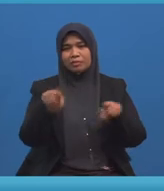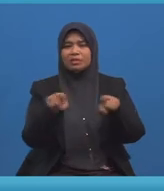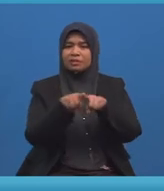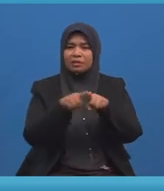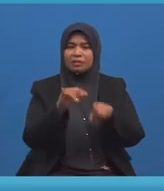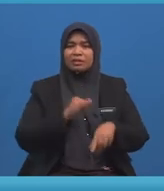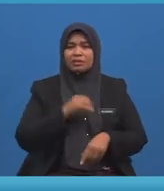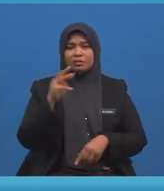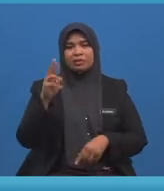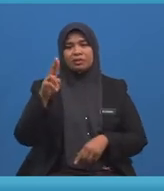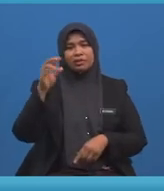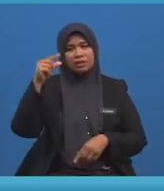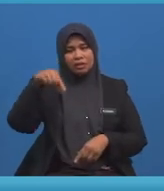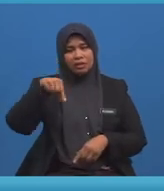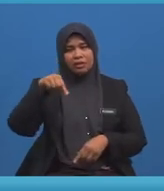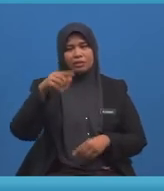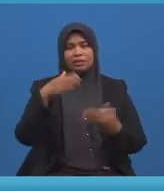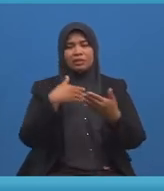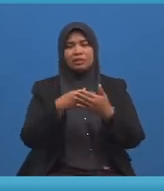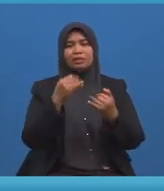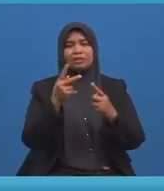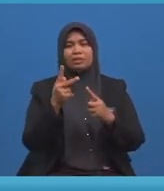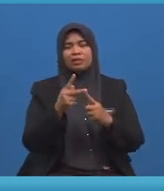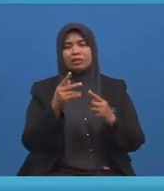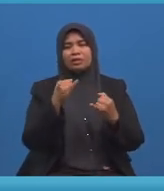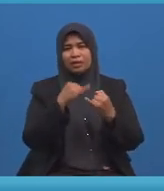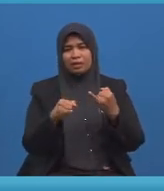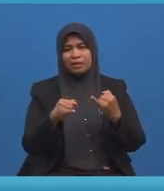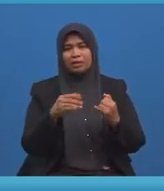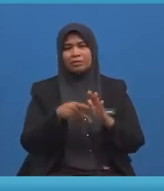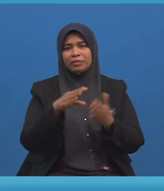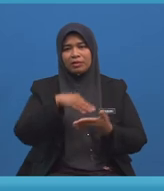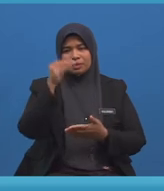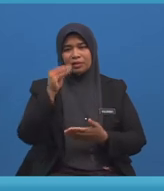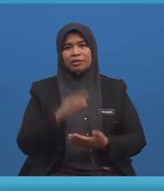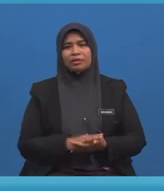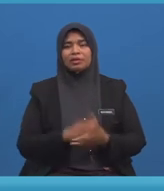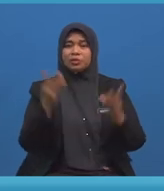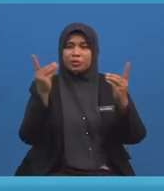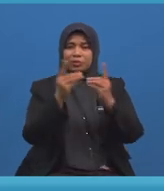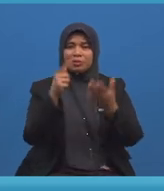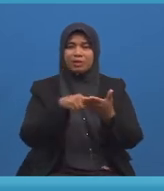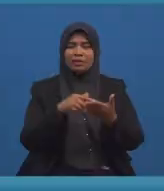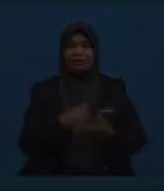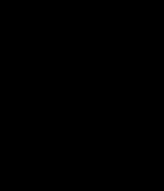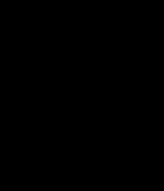bersama saya, Mr. Q, sehingga ke penghujung pembelajaran ini. Jumpa lagi.